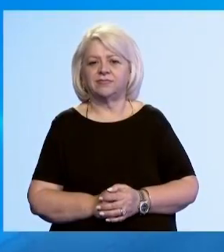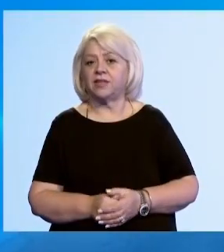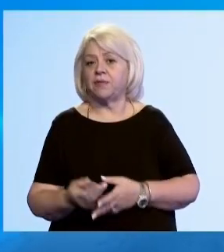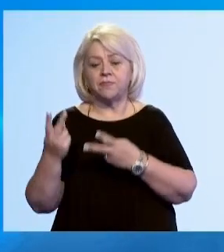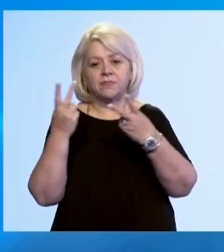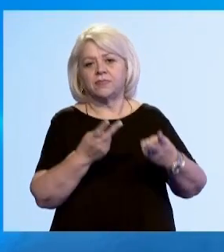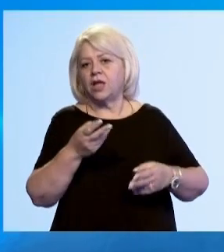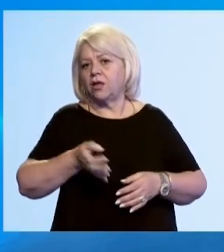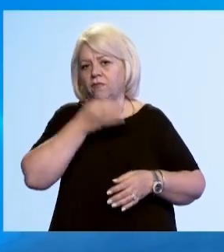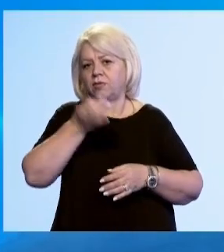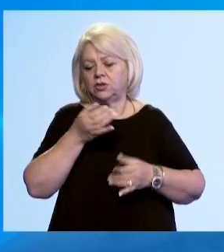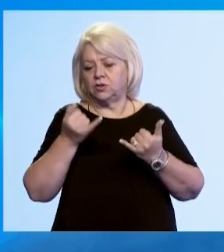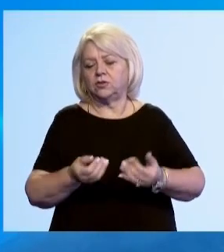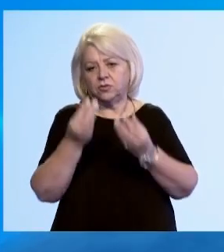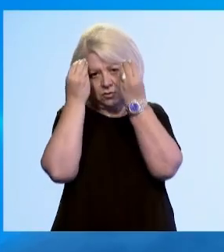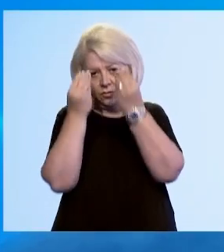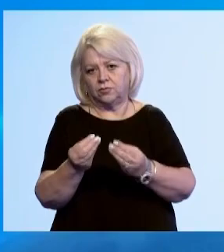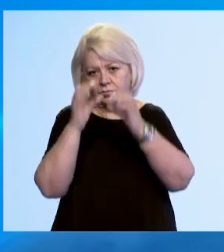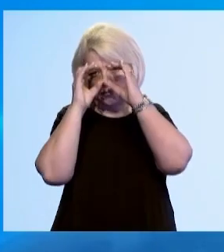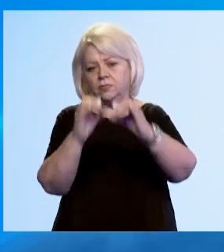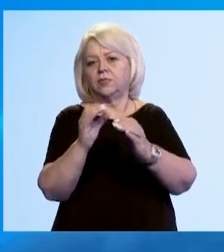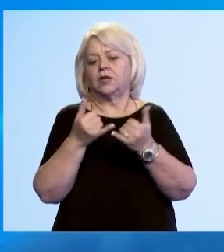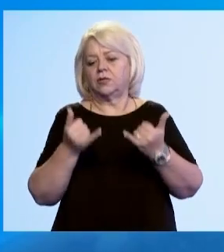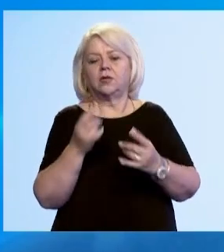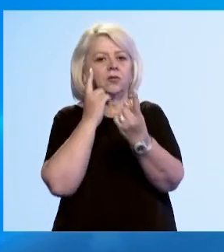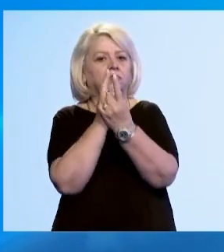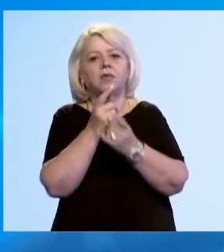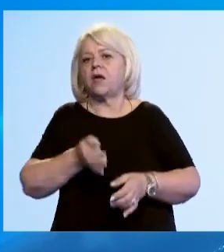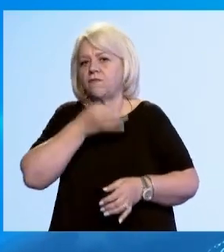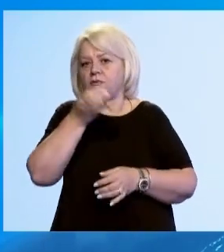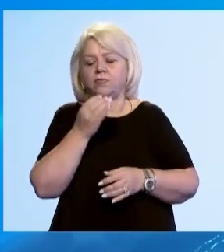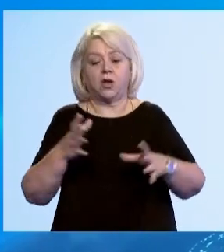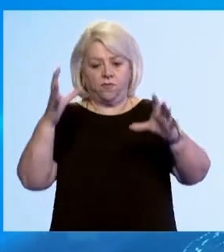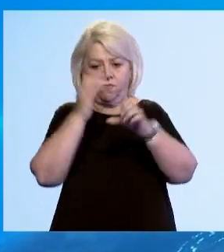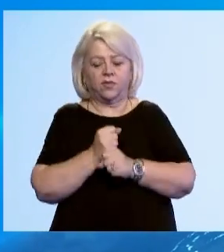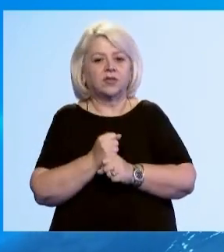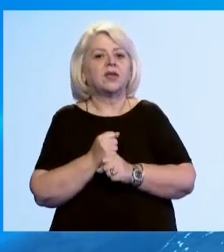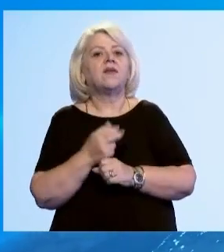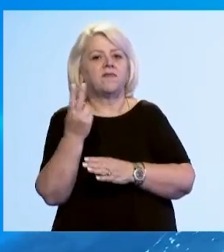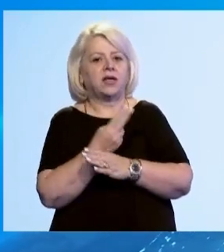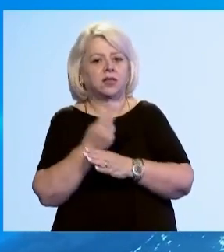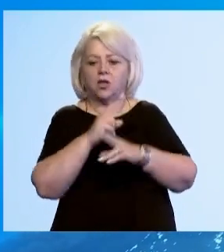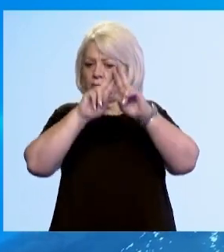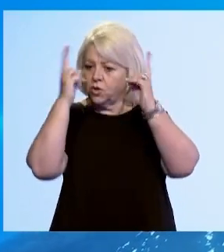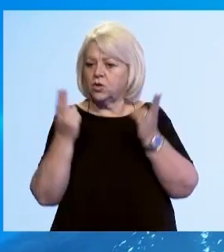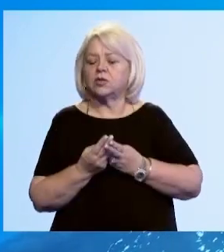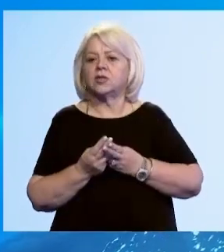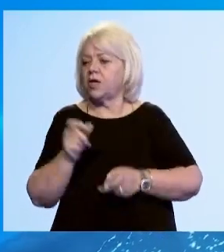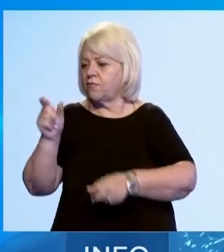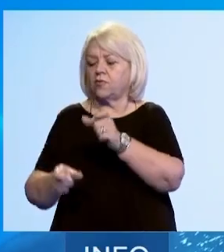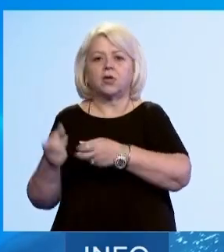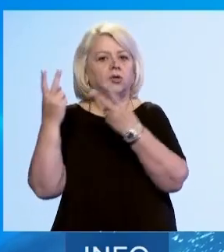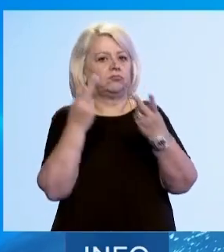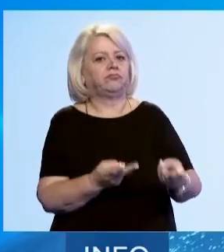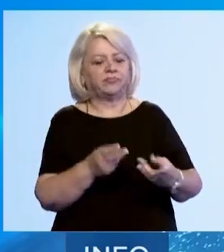Mirë se erdhët në InfoPlus të nderuar shikues, po takohemi edhe sot bashkë me informacionet e fundit nga vendi dhe bota, si dhe me mysafir të ftuar,